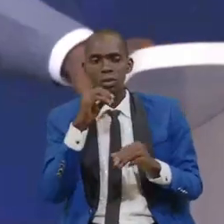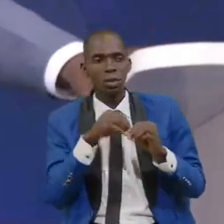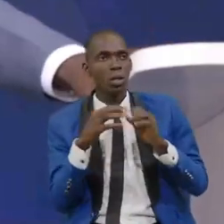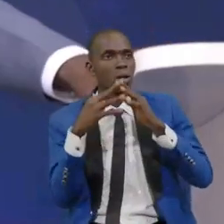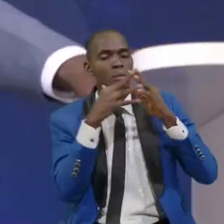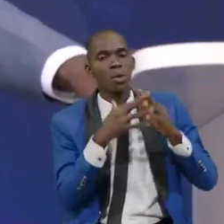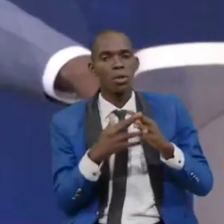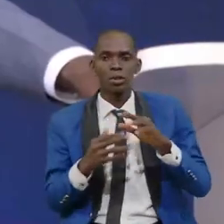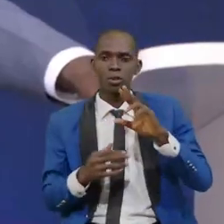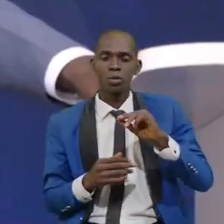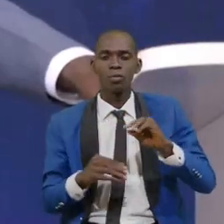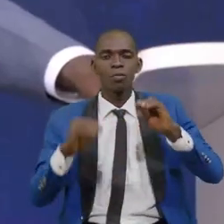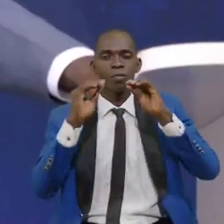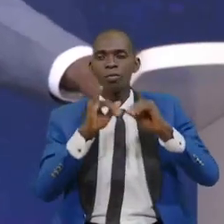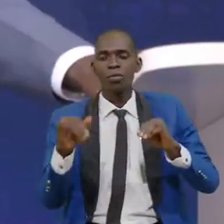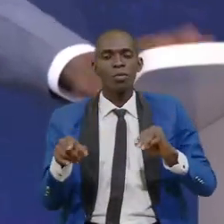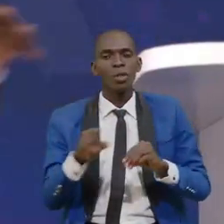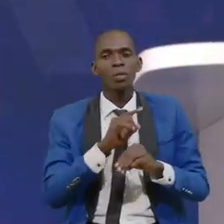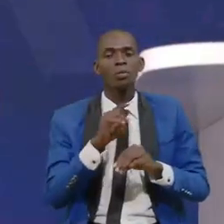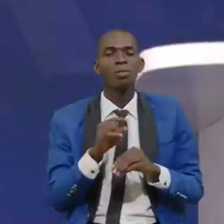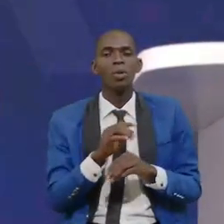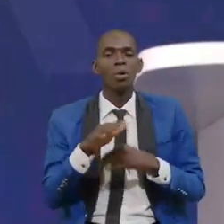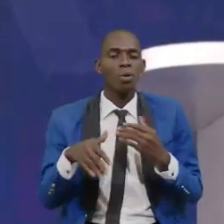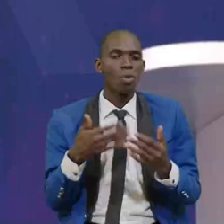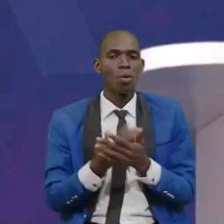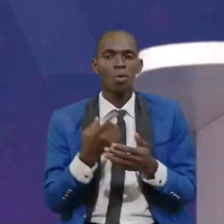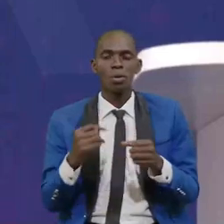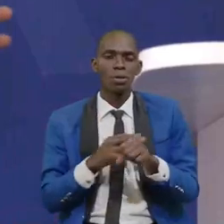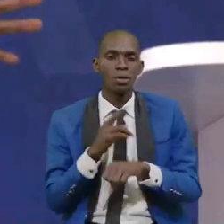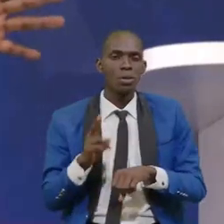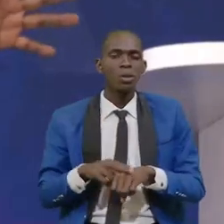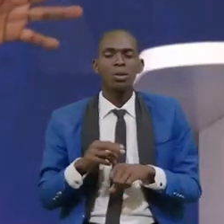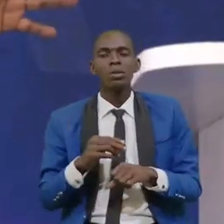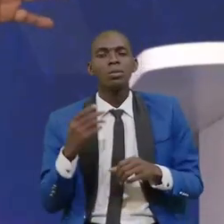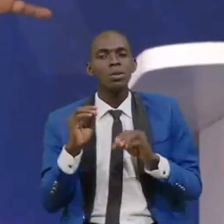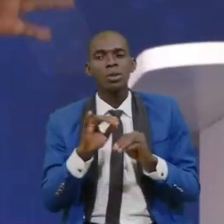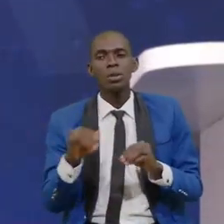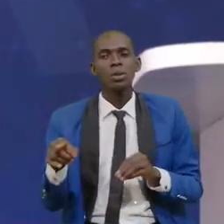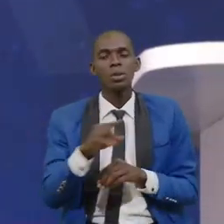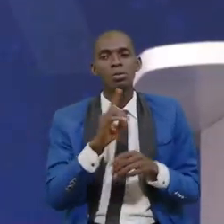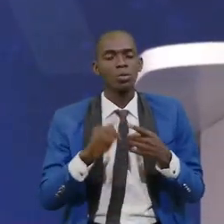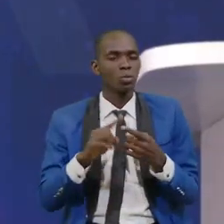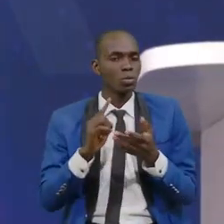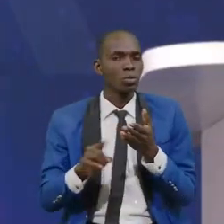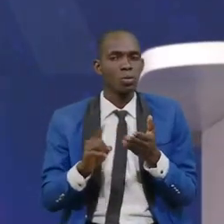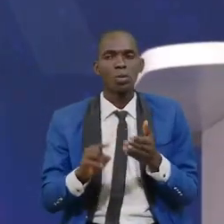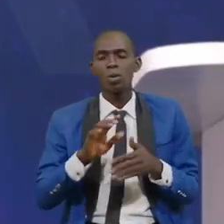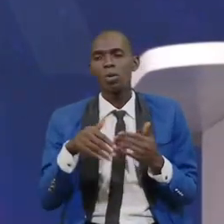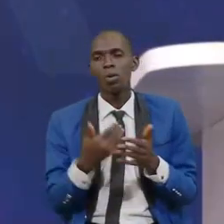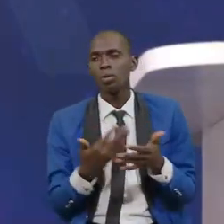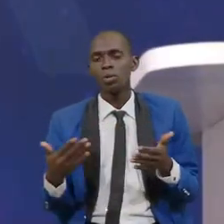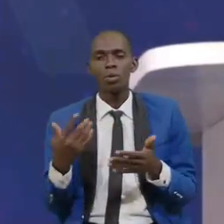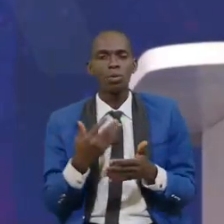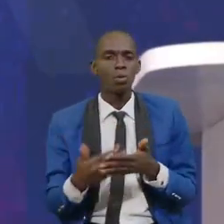pareil. Enseignez-le dans toutes les nations, enseignez-le à observer tout ce que je vous ai